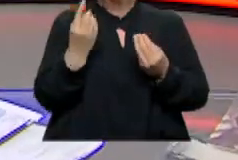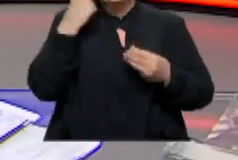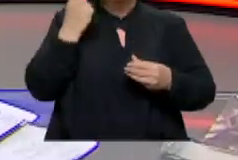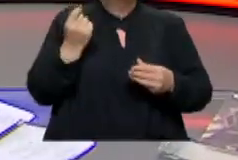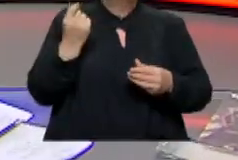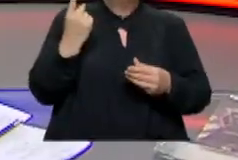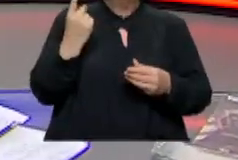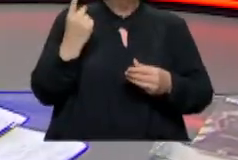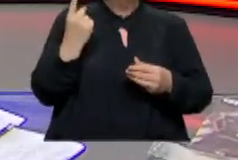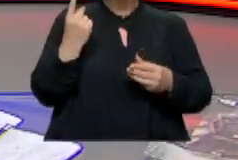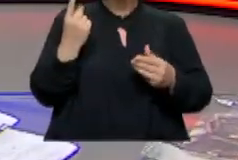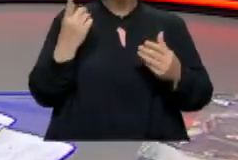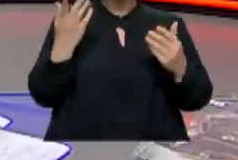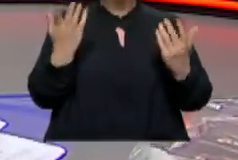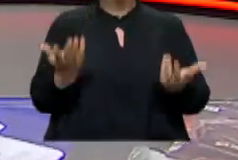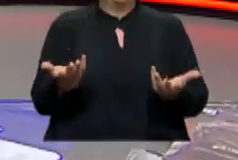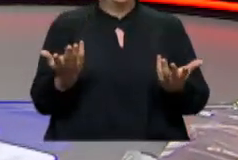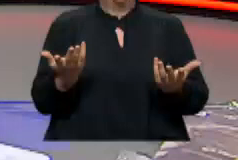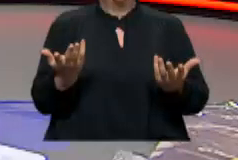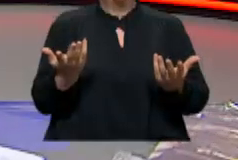yaratıcılık ve